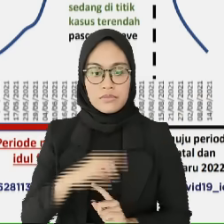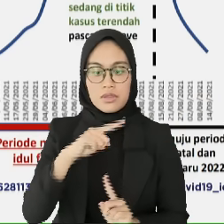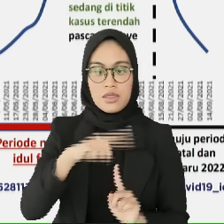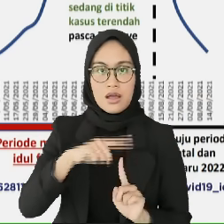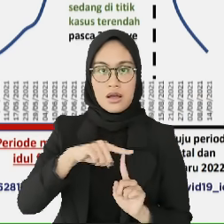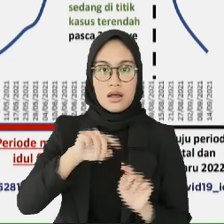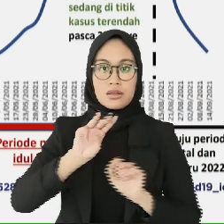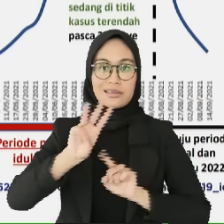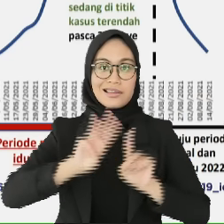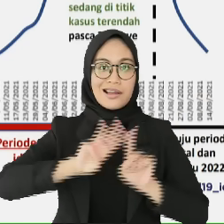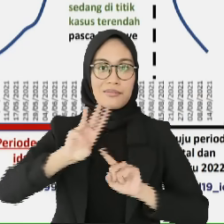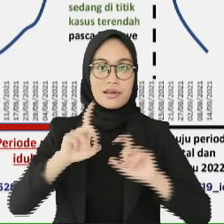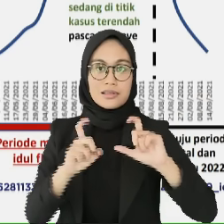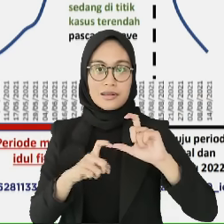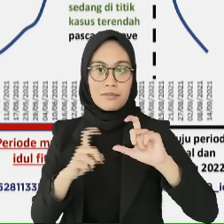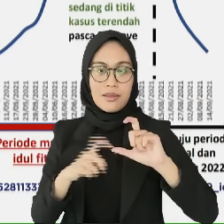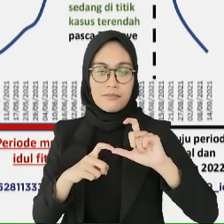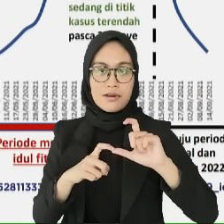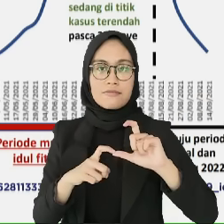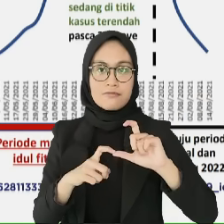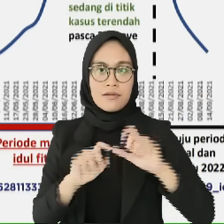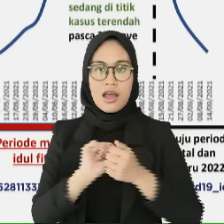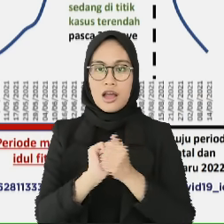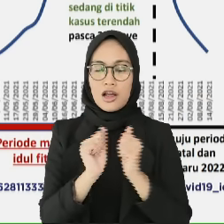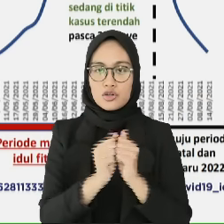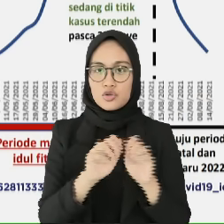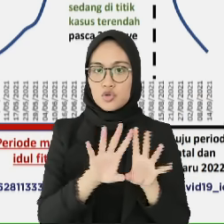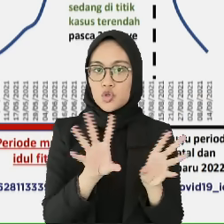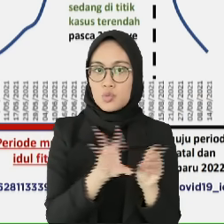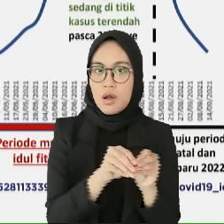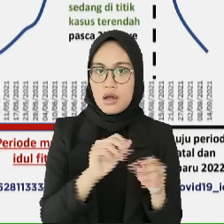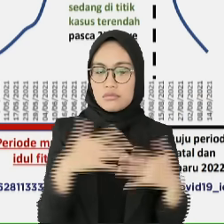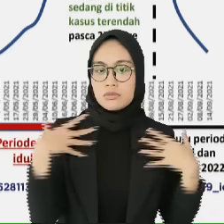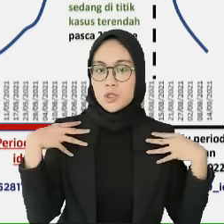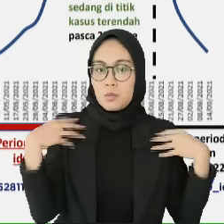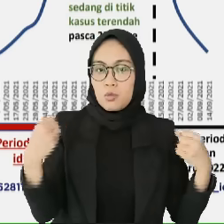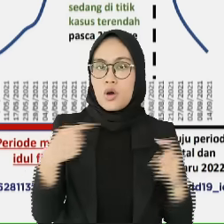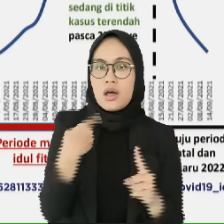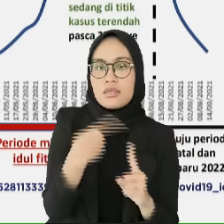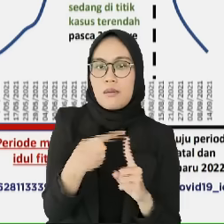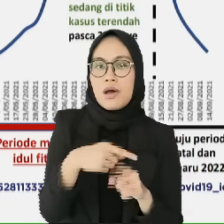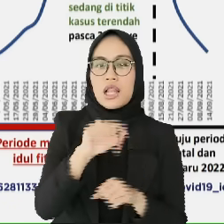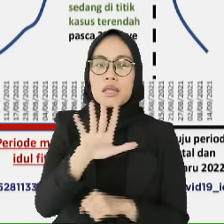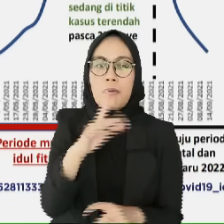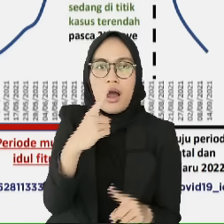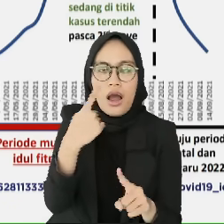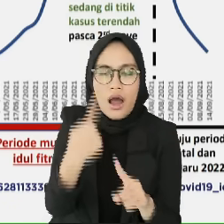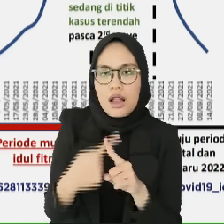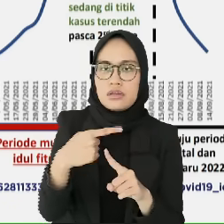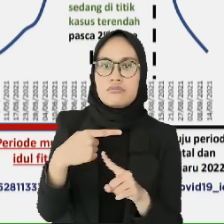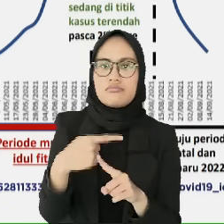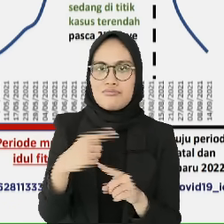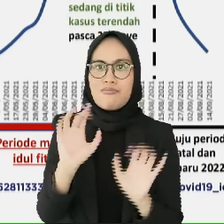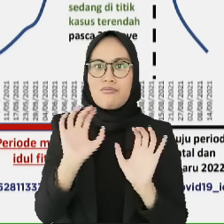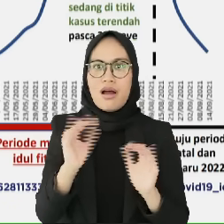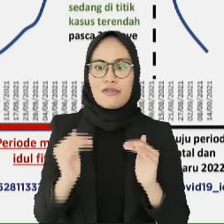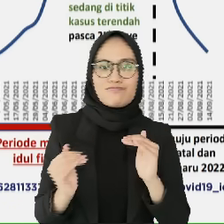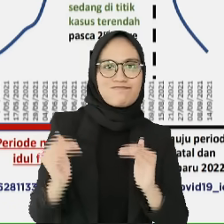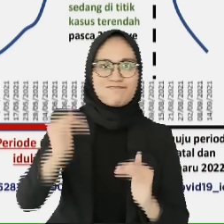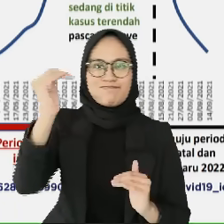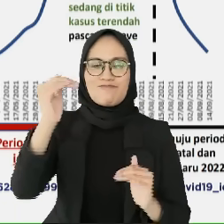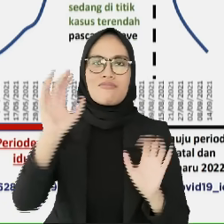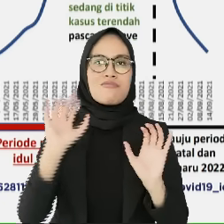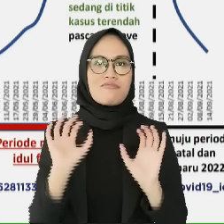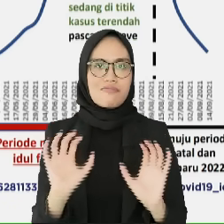13 September, kasus kesembuhan kita bertambah hampir 5 kali lipat dari kasus positif harian,